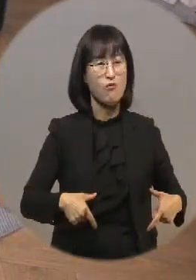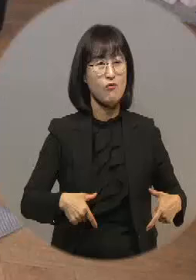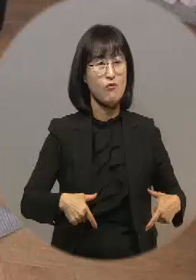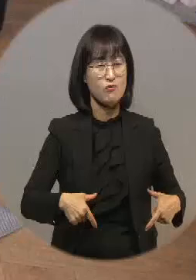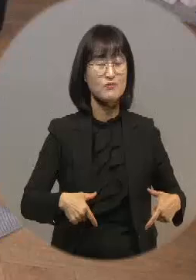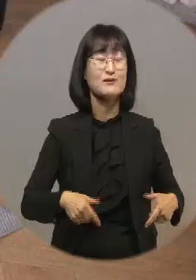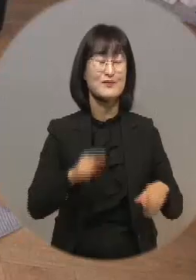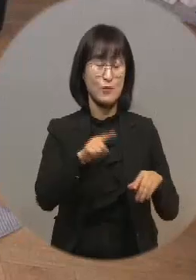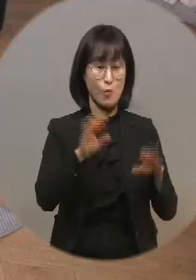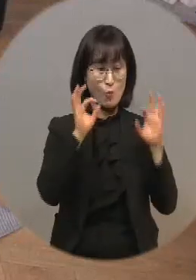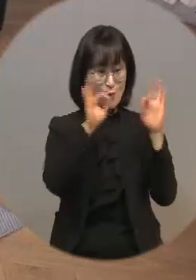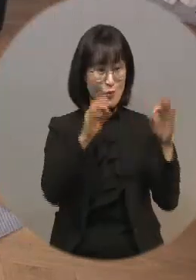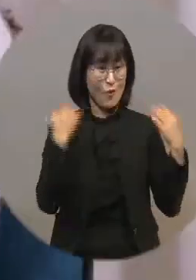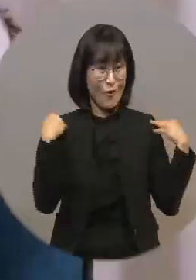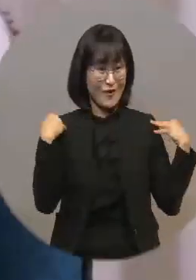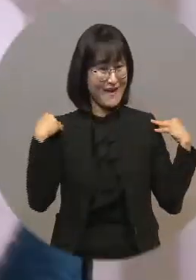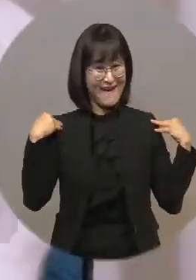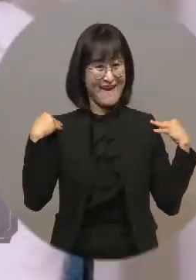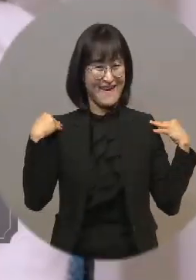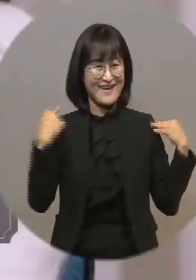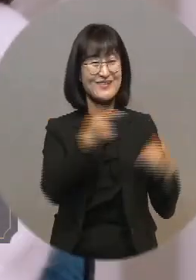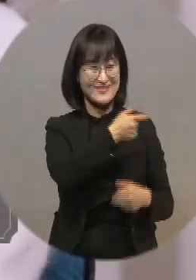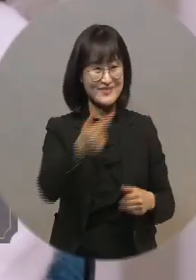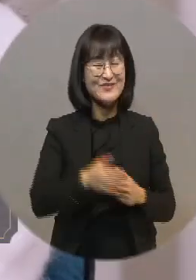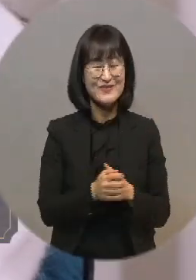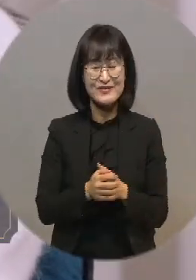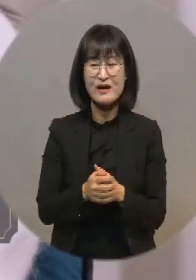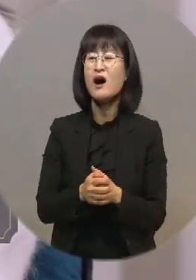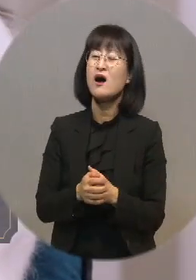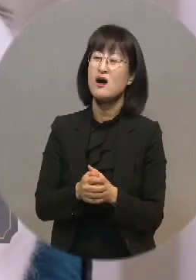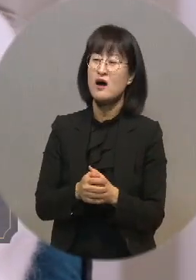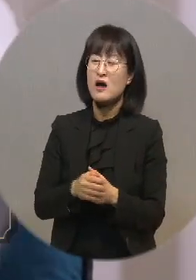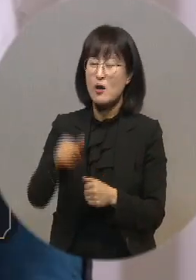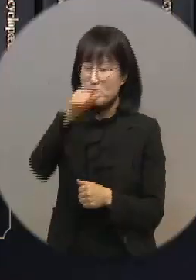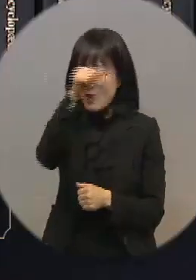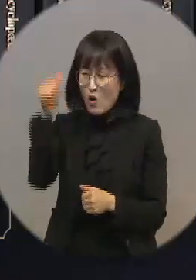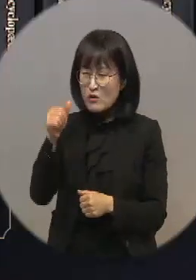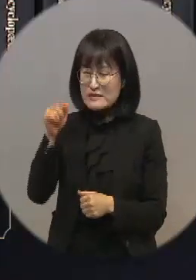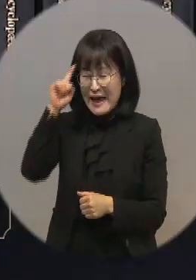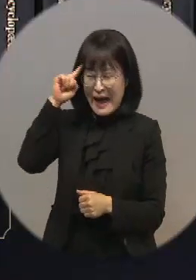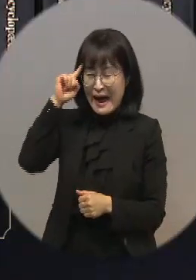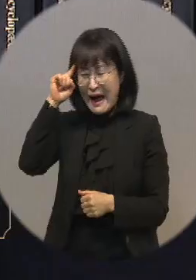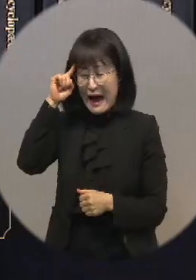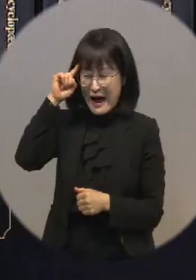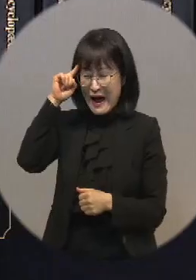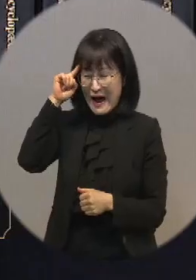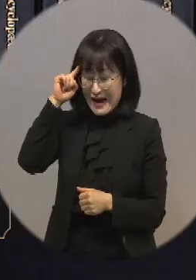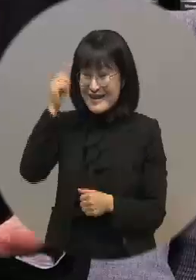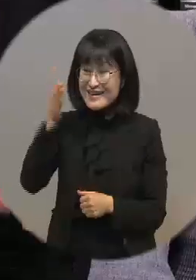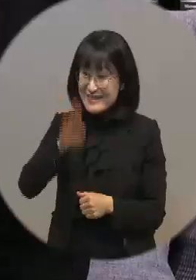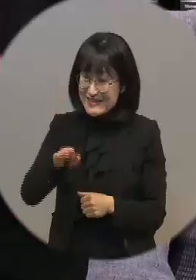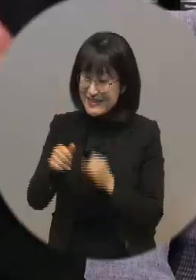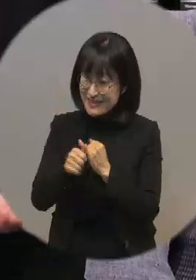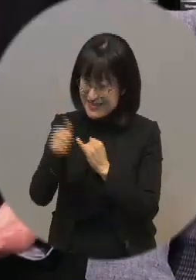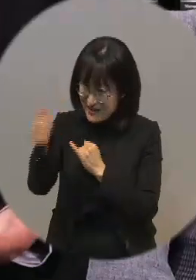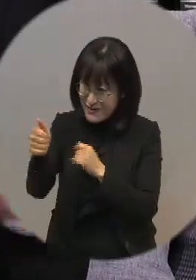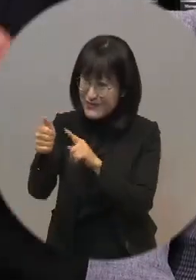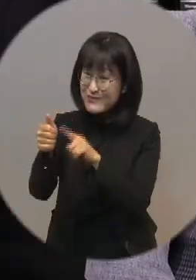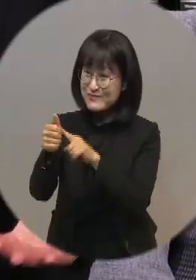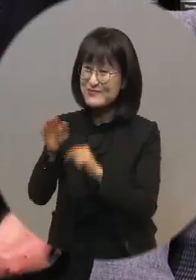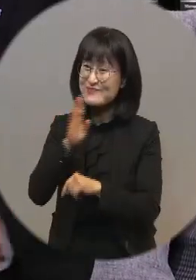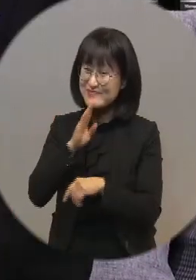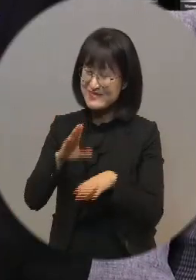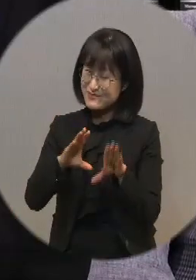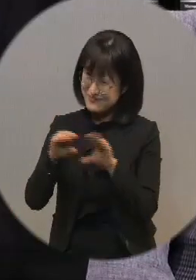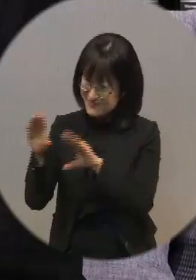이렇게 높지 않습니다. 그러니까 어떻게 보면 너무나 긴장됐던 나의 삶에 숨통을 틔워주는 역할이군요. 폭 안기거나 폭